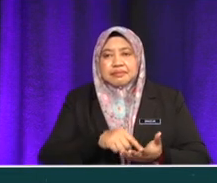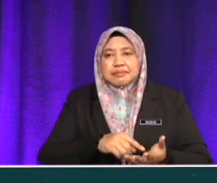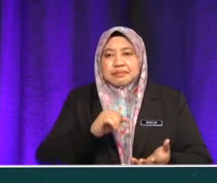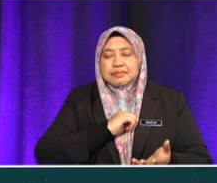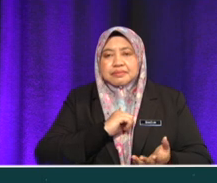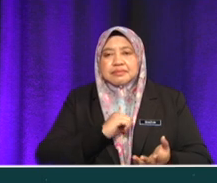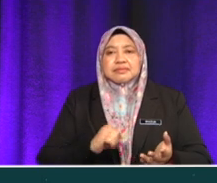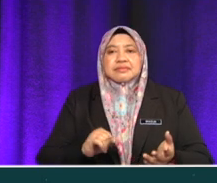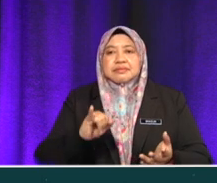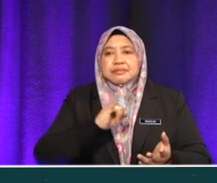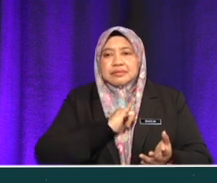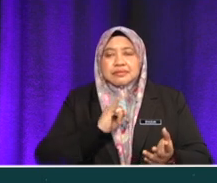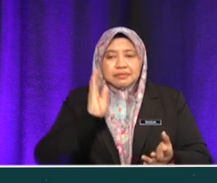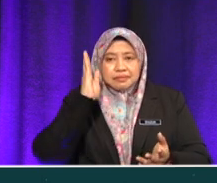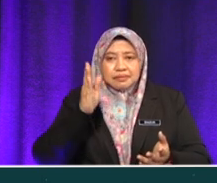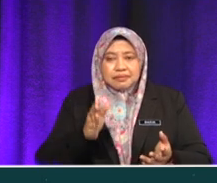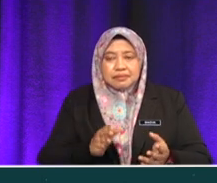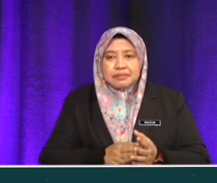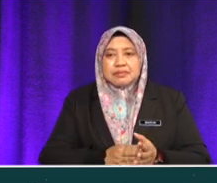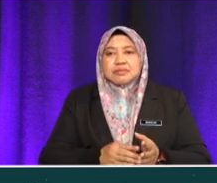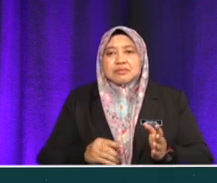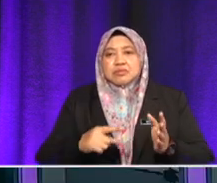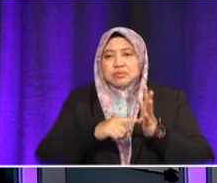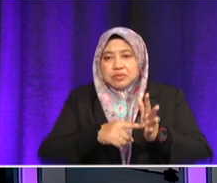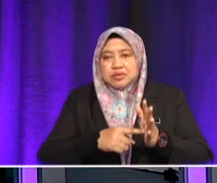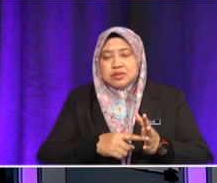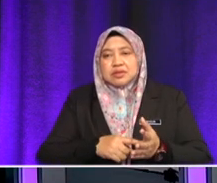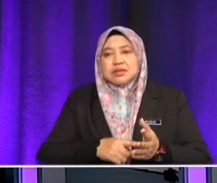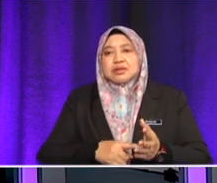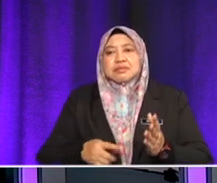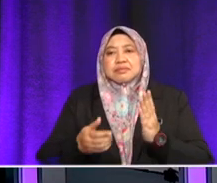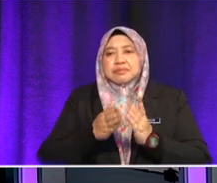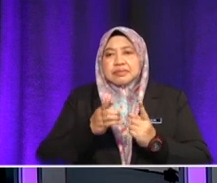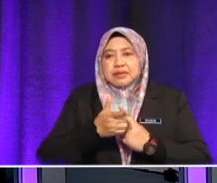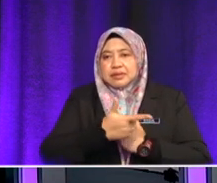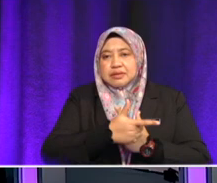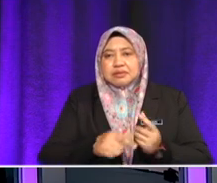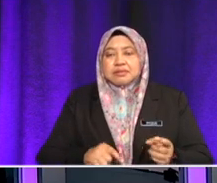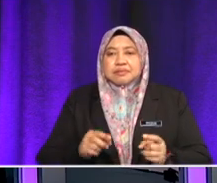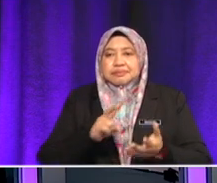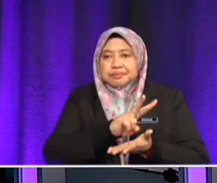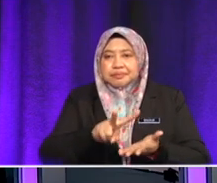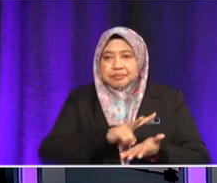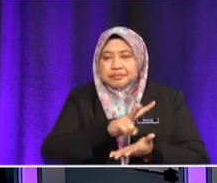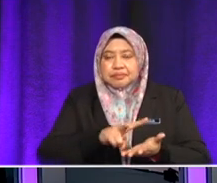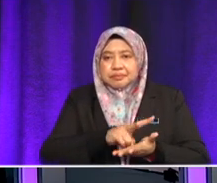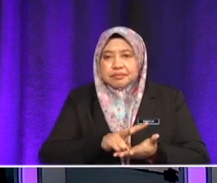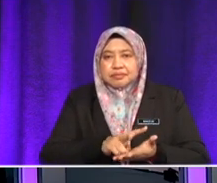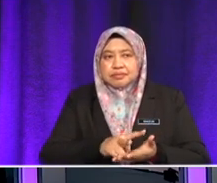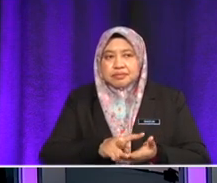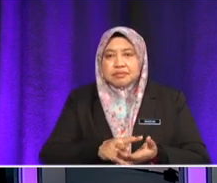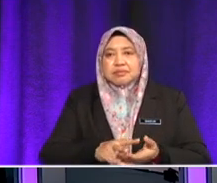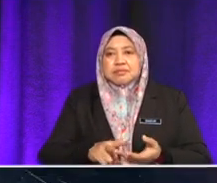rangkumkan dalam tayangan video yang ditunjukkan baik untuk set induksi